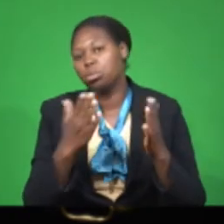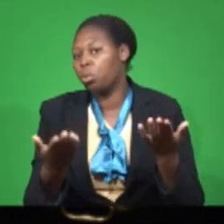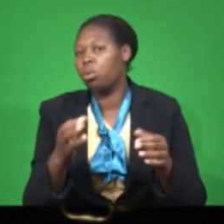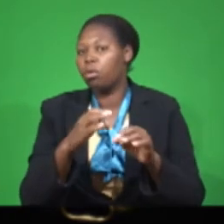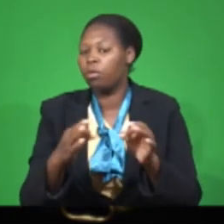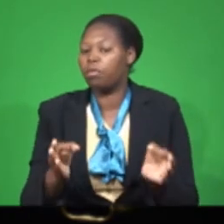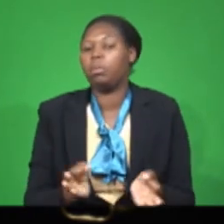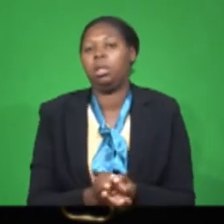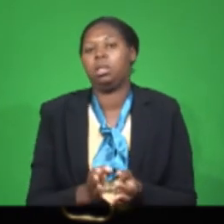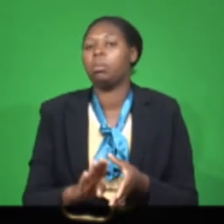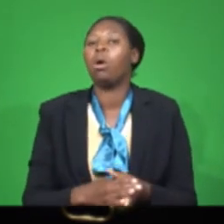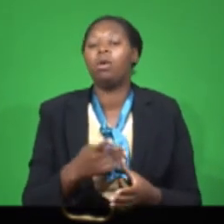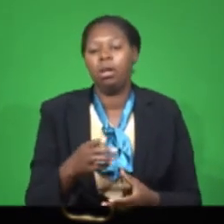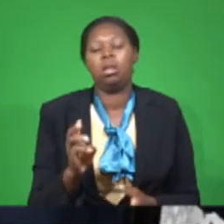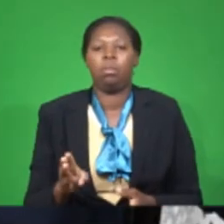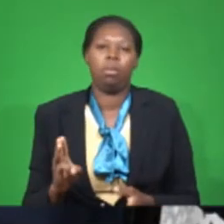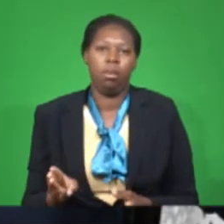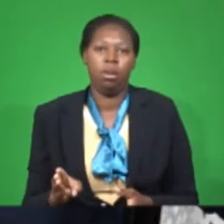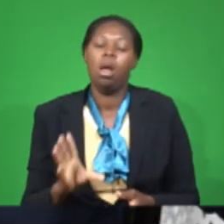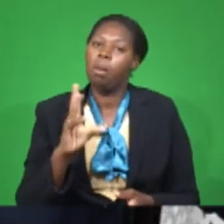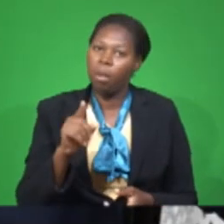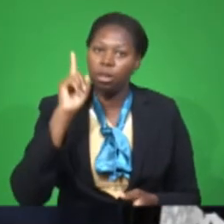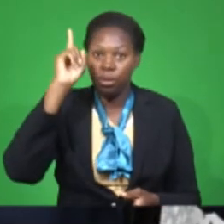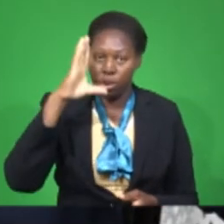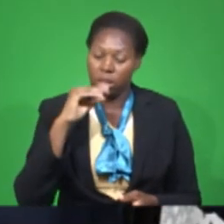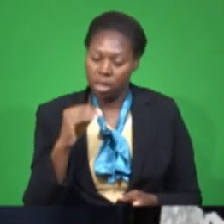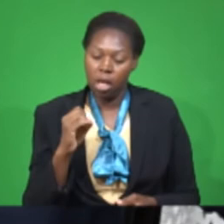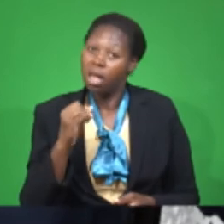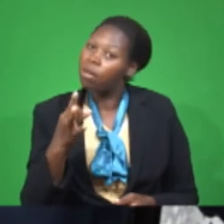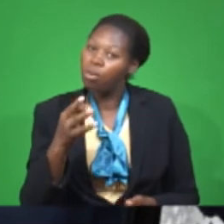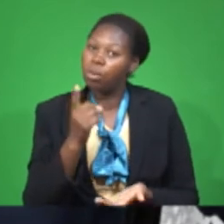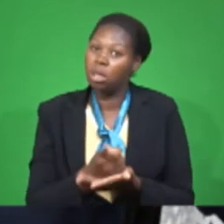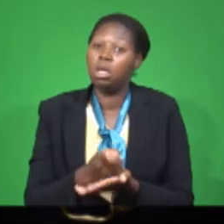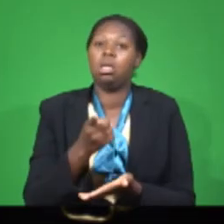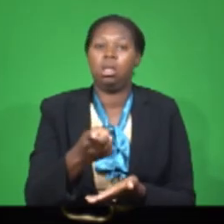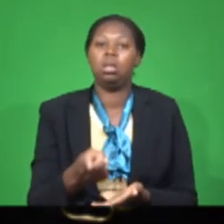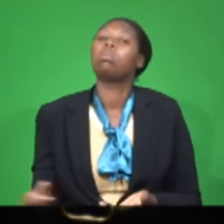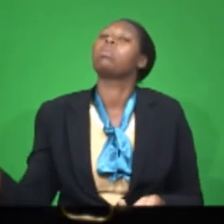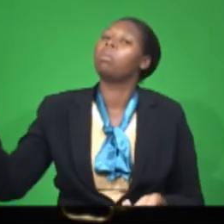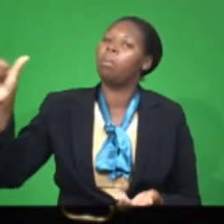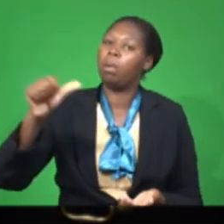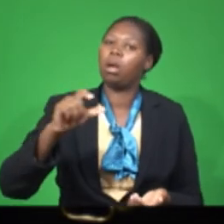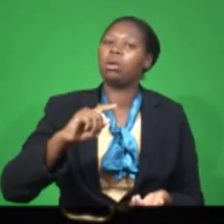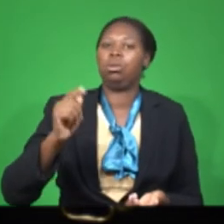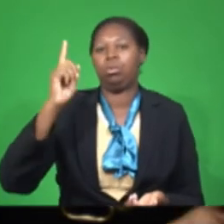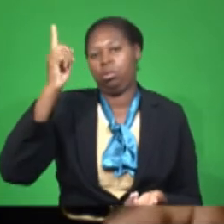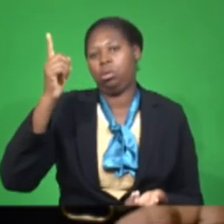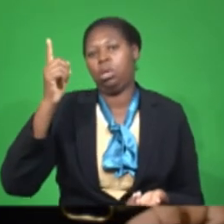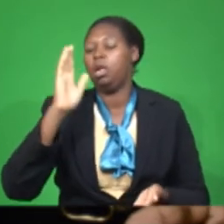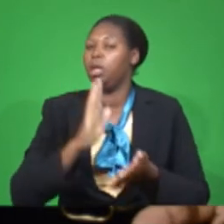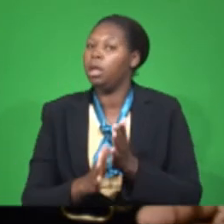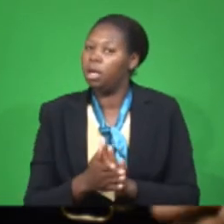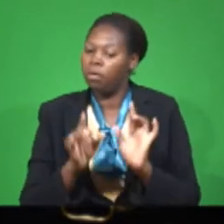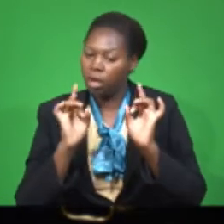kuti kana kuri komaka zvita mukana wokuponeswa Tukai kuna mara. Alright. Asimurega kuramba mchenderera mberi netsika